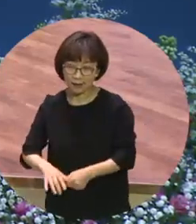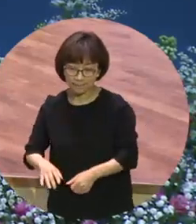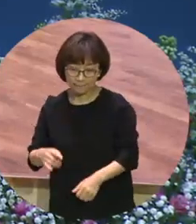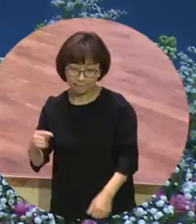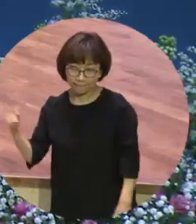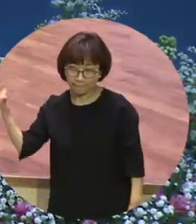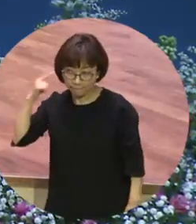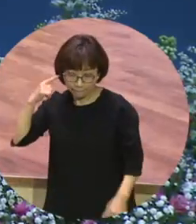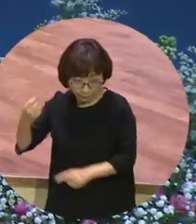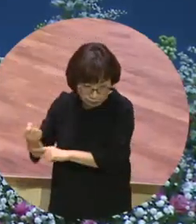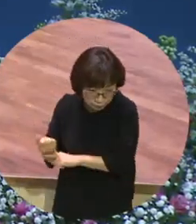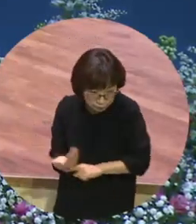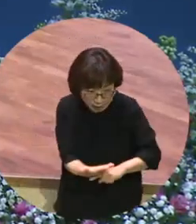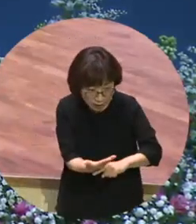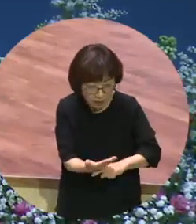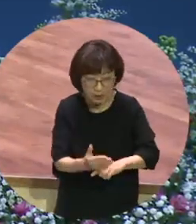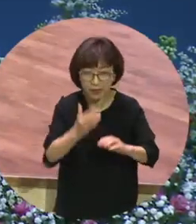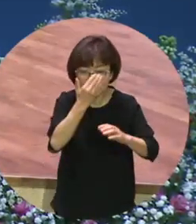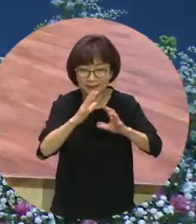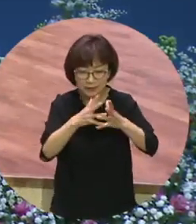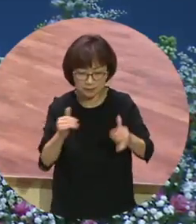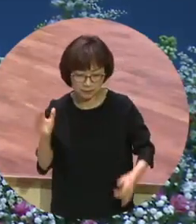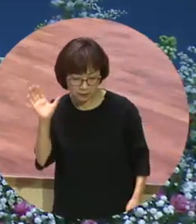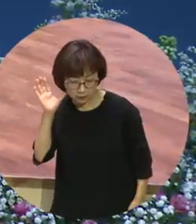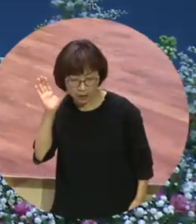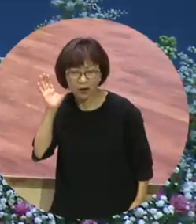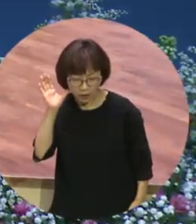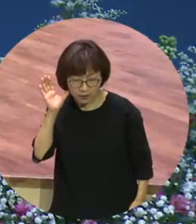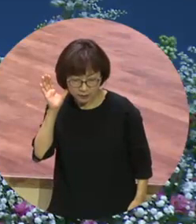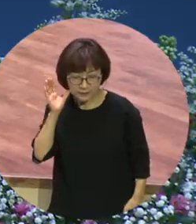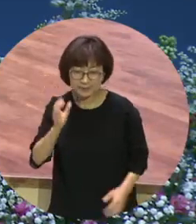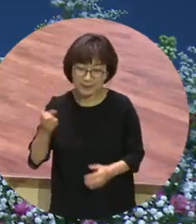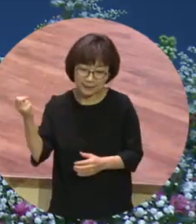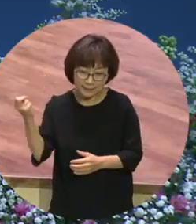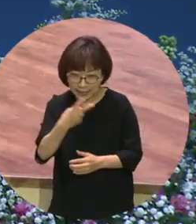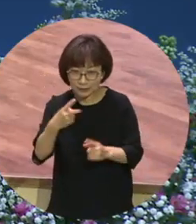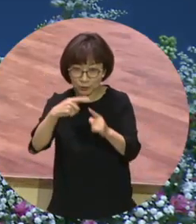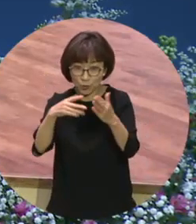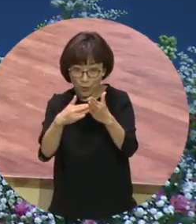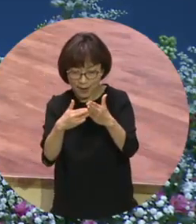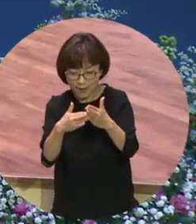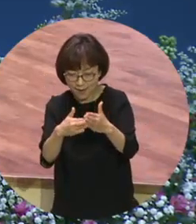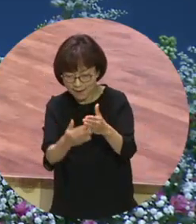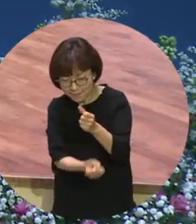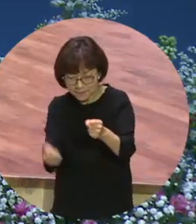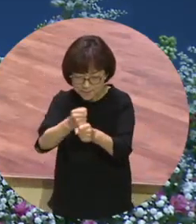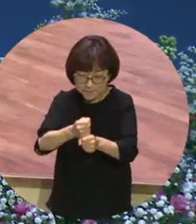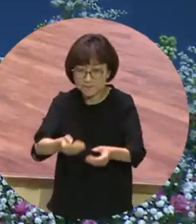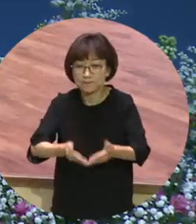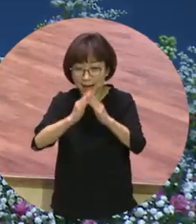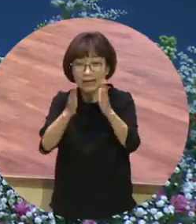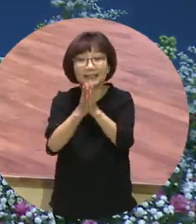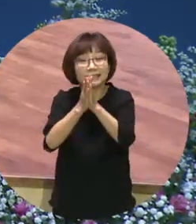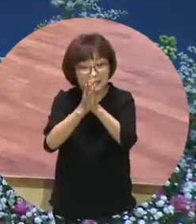유다 백성들은 다시 성전을 짓기를 시작했습니다. 그런데